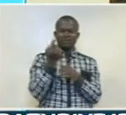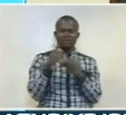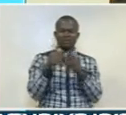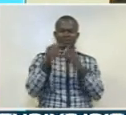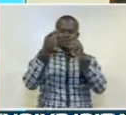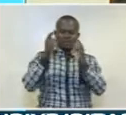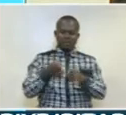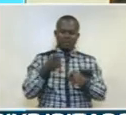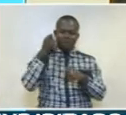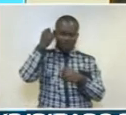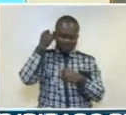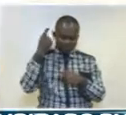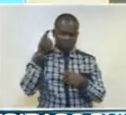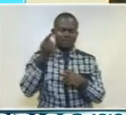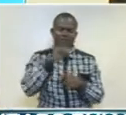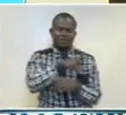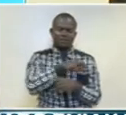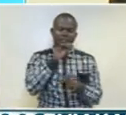turahageze. Murabyumva ko inyungu ari